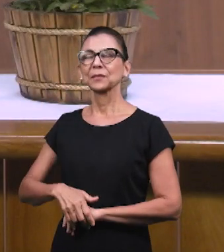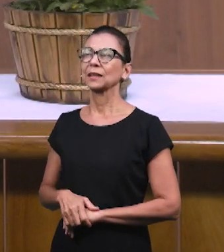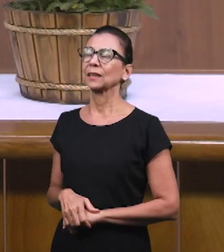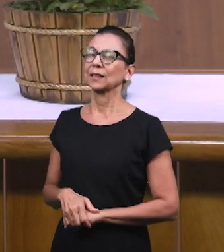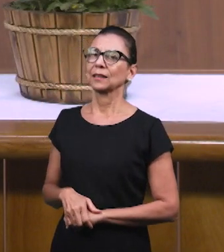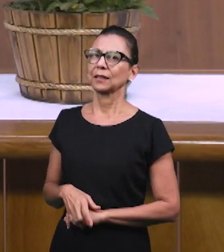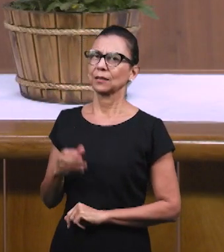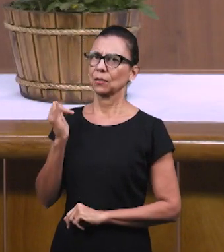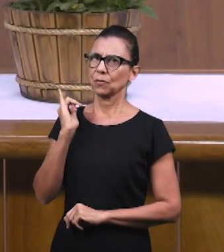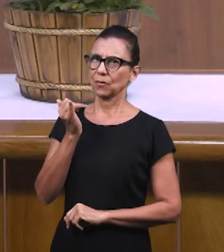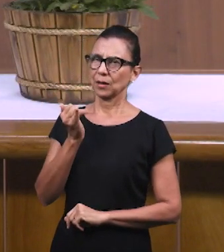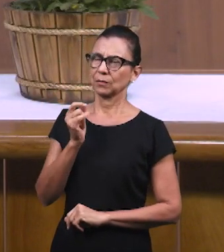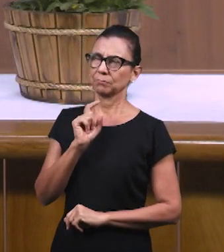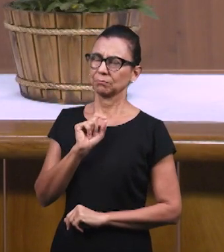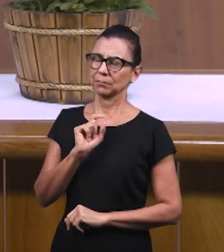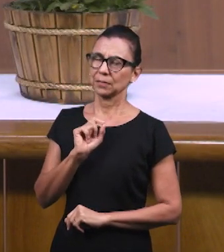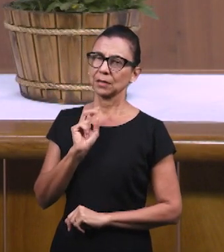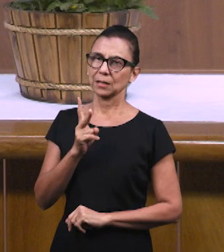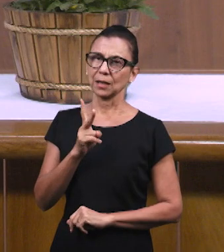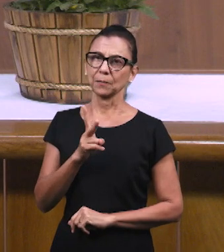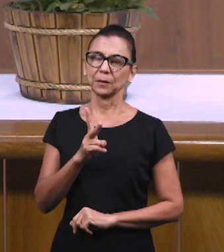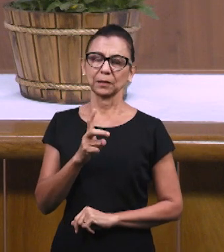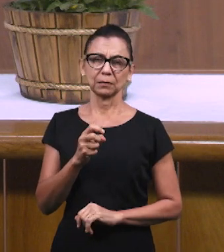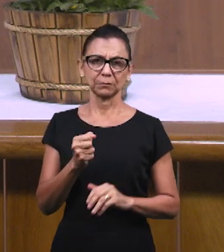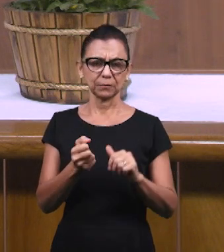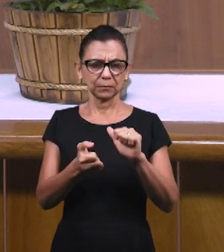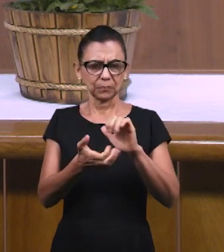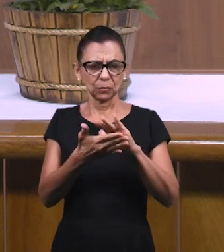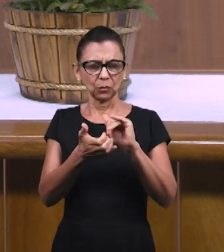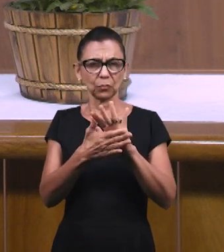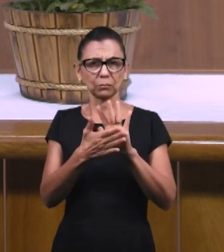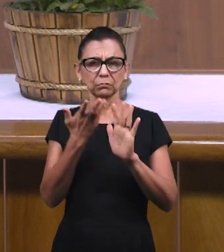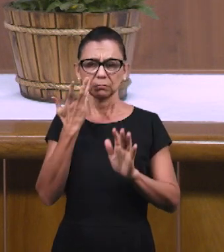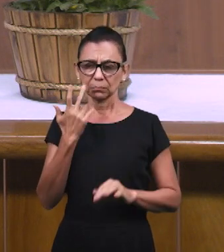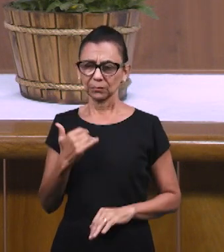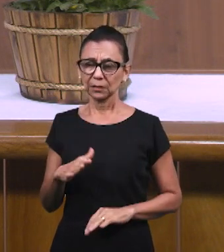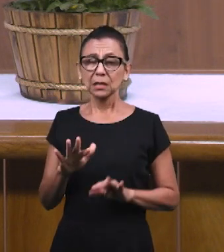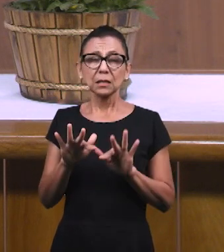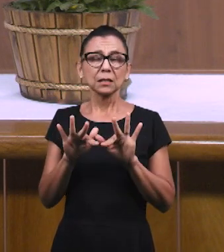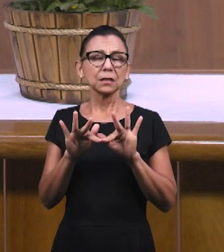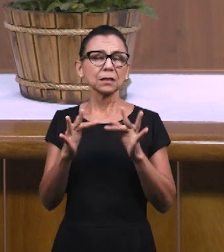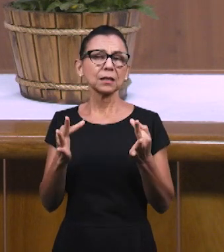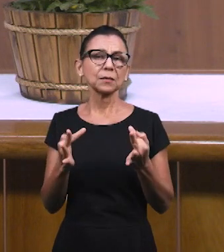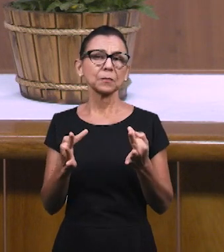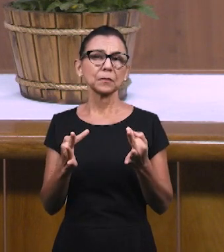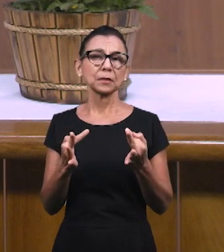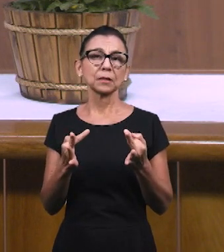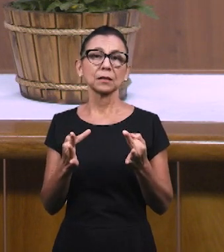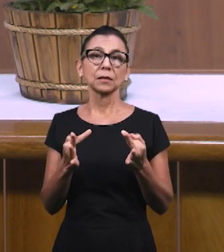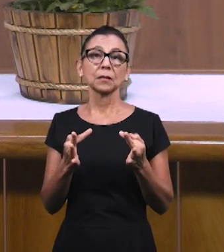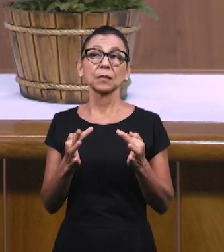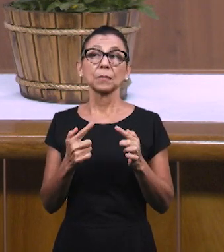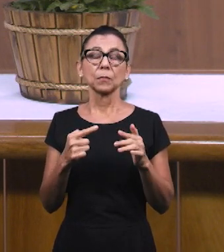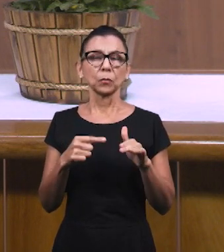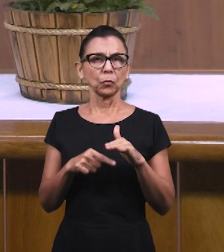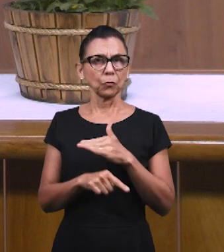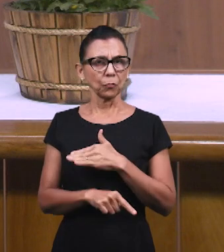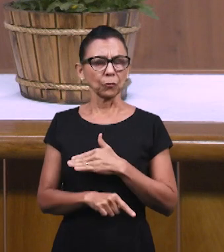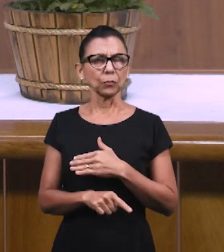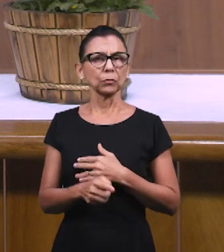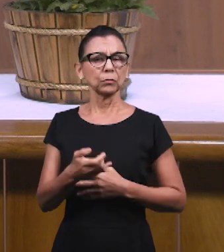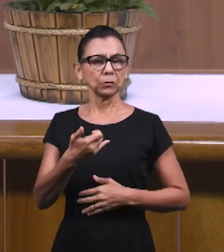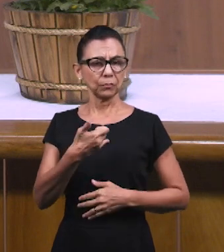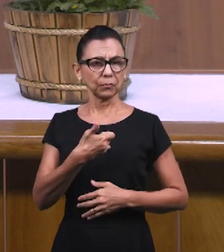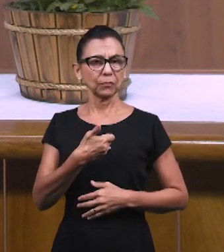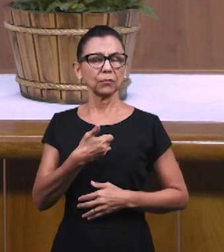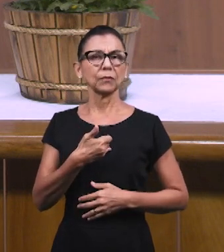Gloire à Jésus, loué soit le nom du Seigneur. Je toujours dis ici que la louange des enfants, c'est très simple, mais c'est